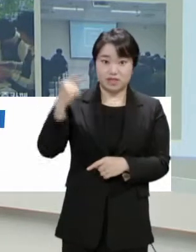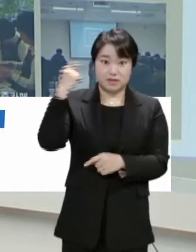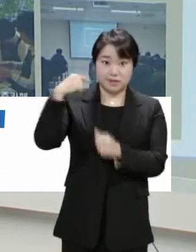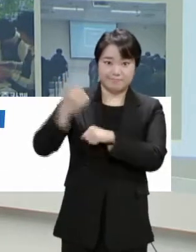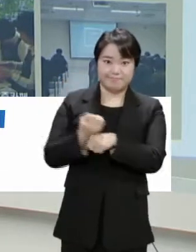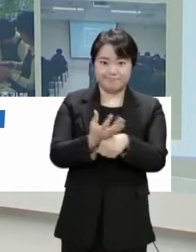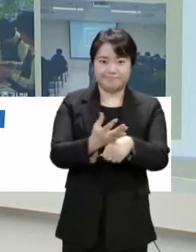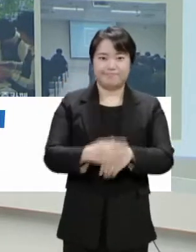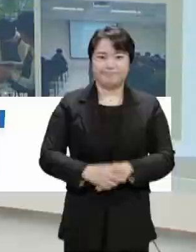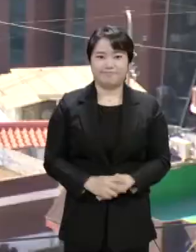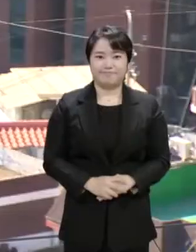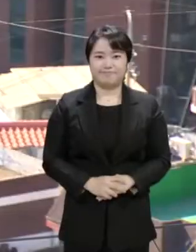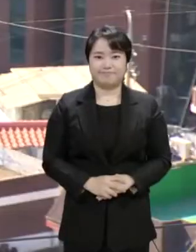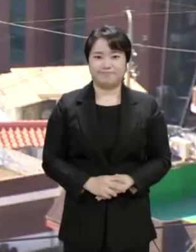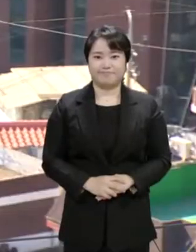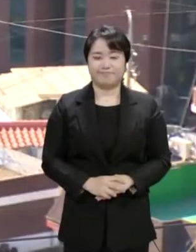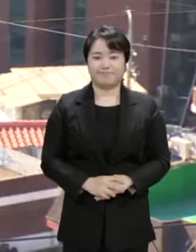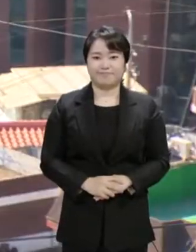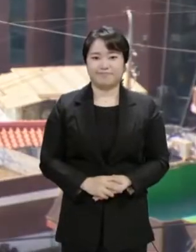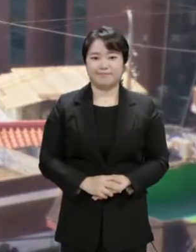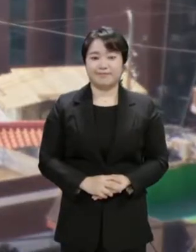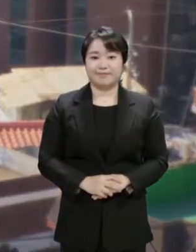재조명해봤습니다.